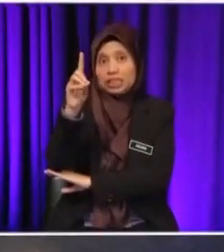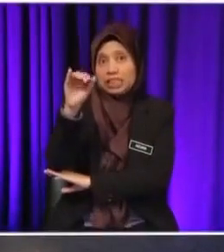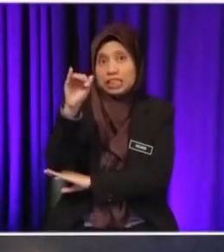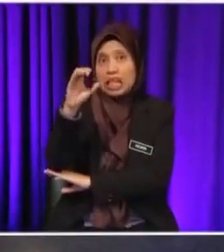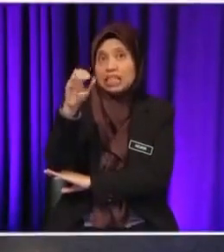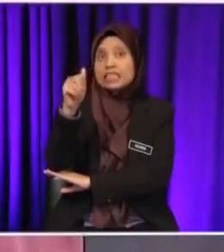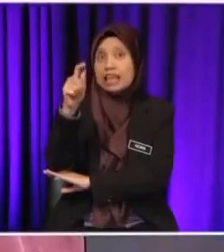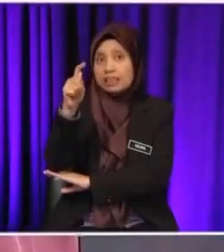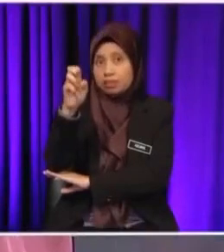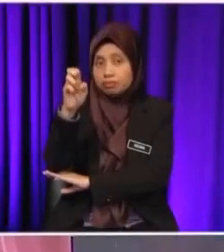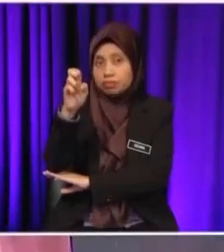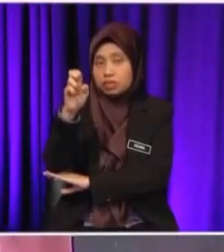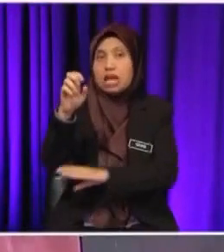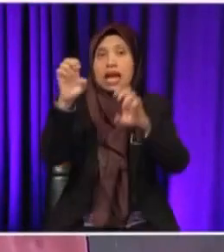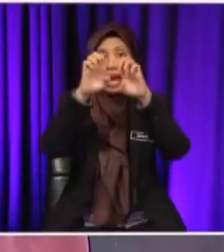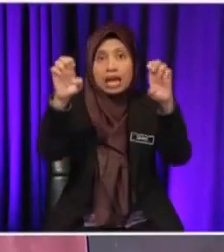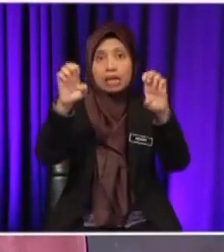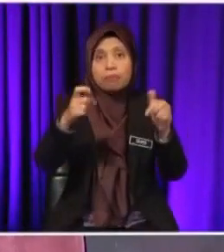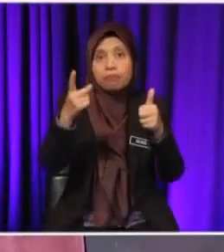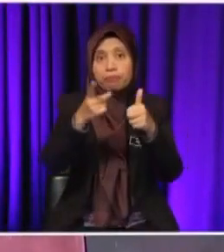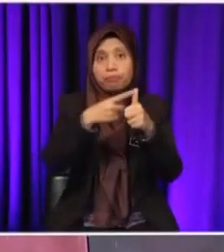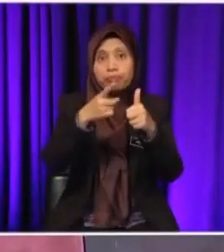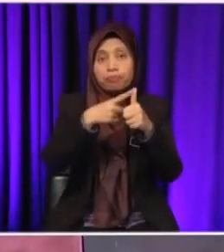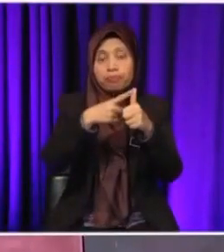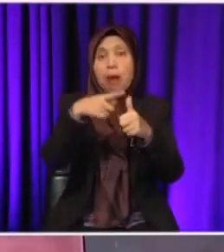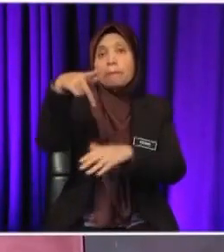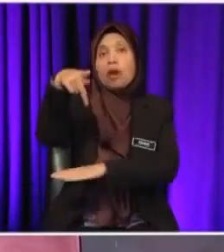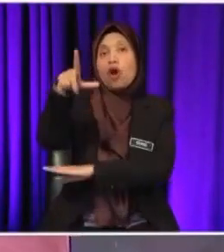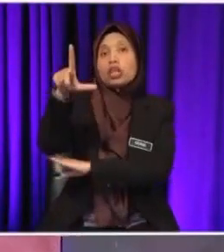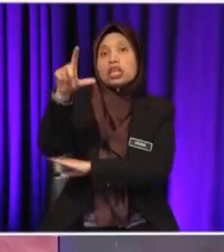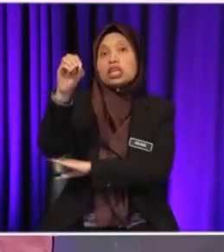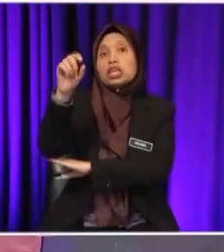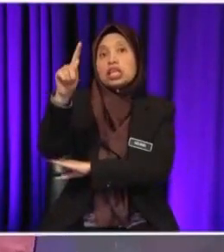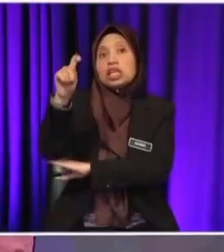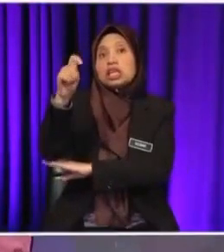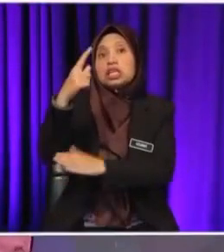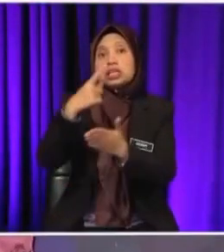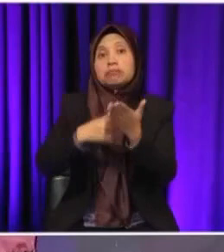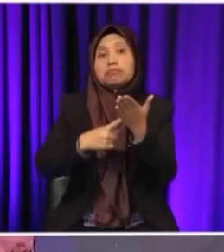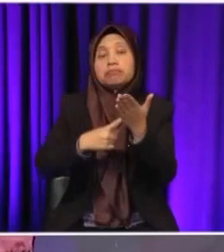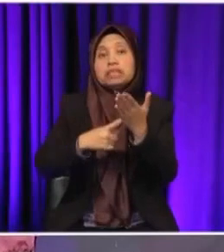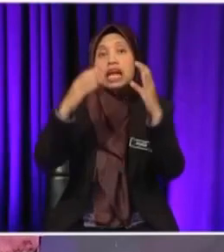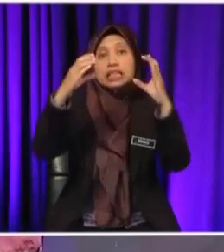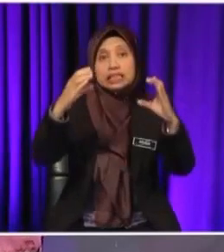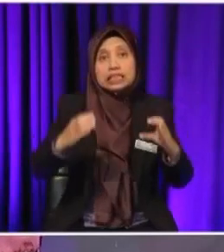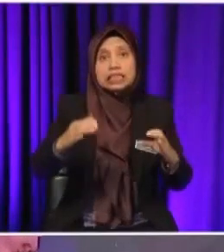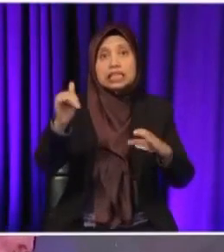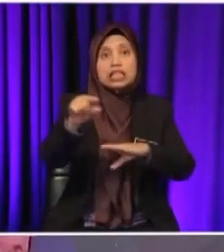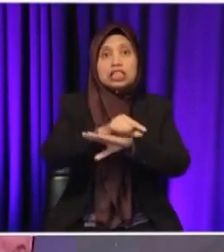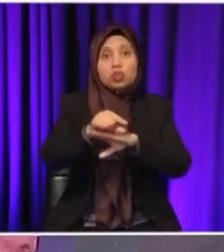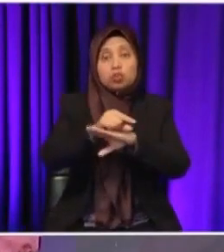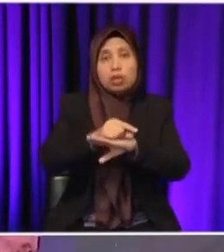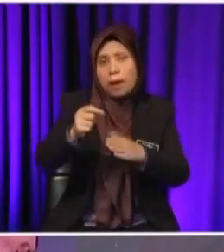ini elemen pertama yang kita akan kupas adalah mengenai teknik plot. Apa itu teknik plot? Itu adalah cara yang digunakan oleh